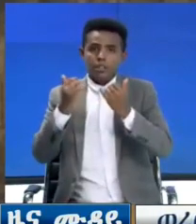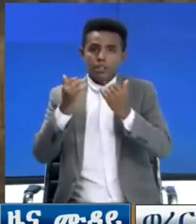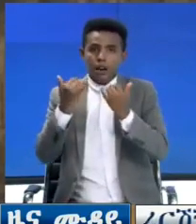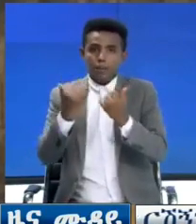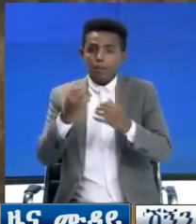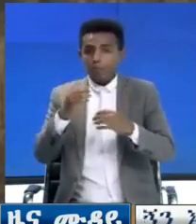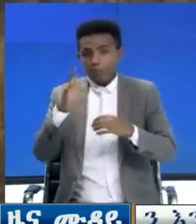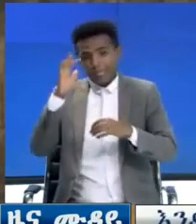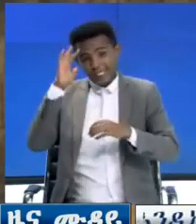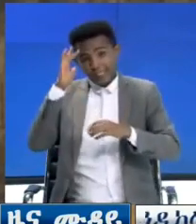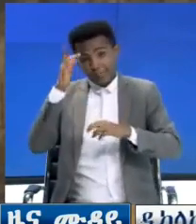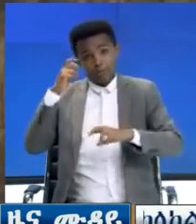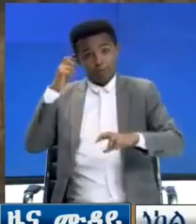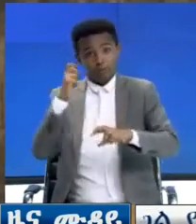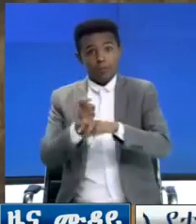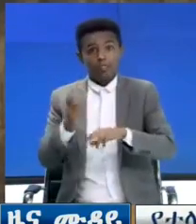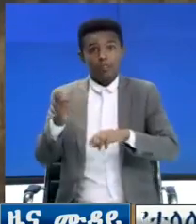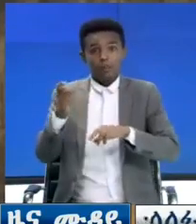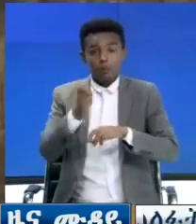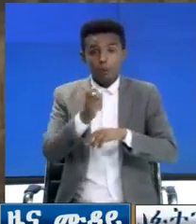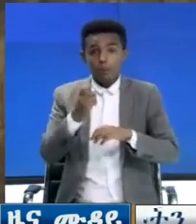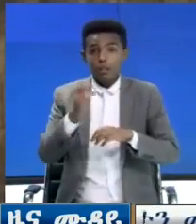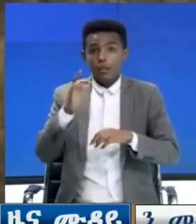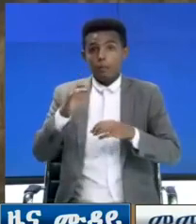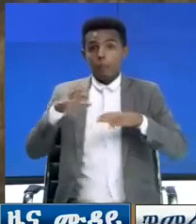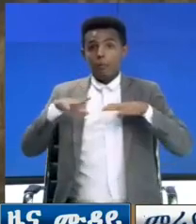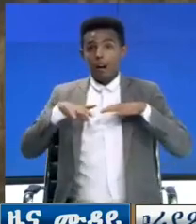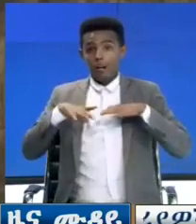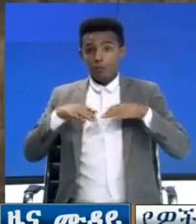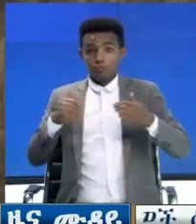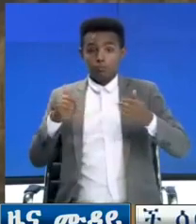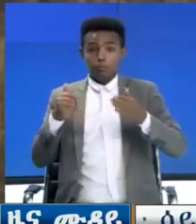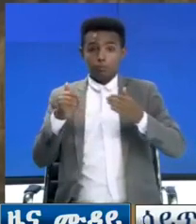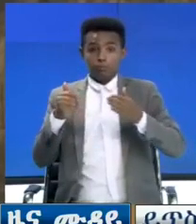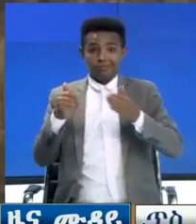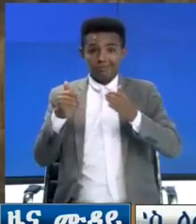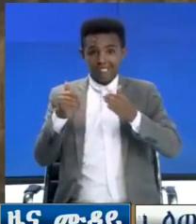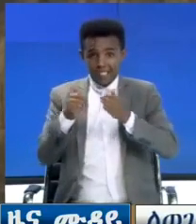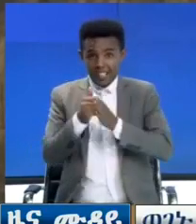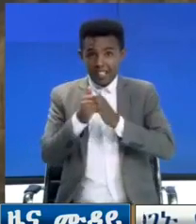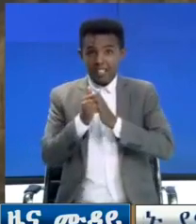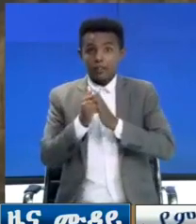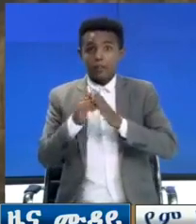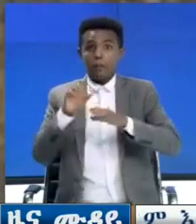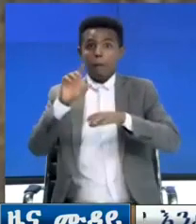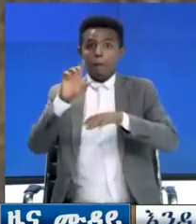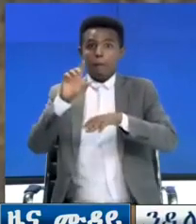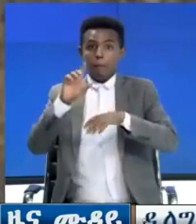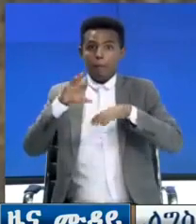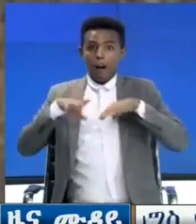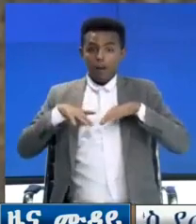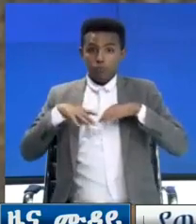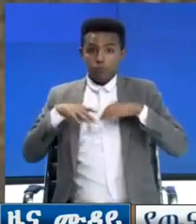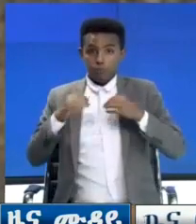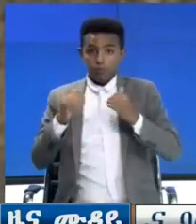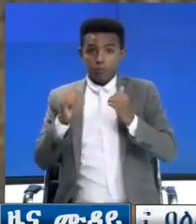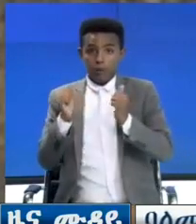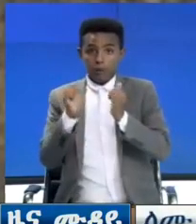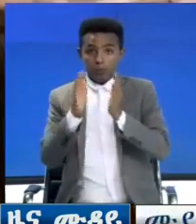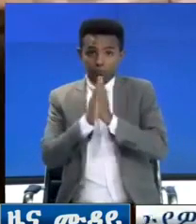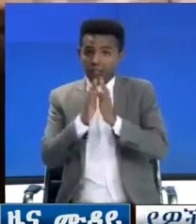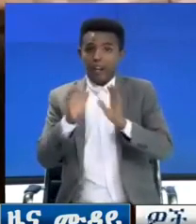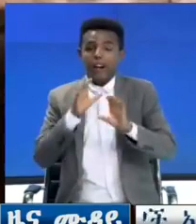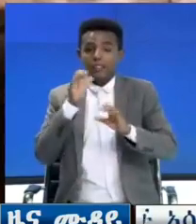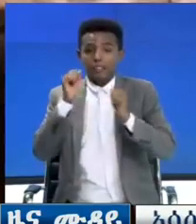ያው የበዓሉም ከደረስ በዓሉንም እንግዲህ ያው በአንድ ላይ ላንሰግድ እንችላለን። እሱ ከመንግስት ከሚሰጠው አቅጣጫ ጋር ወደፊት አብረን የምንቀጥል